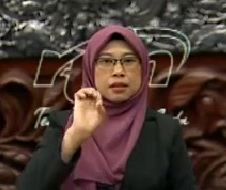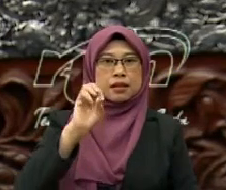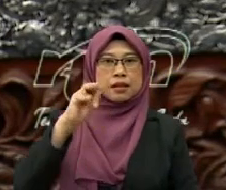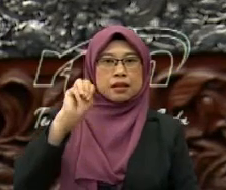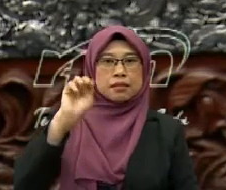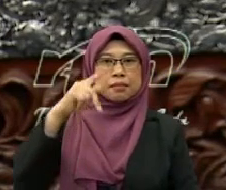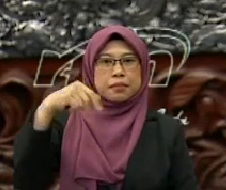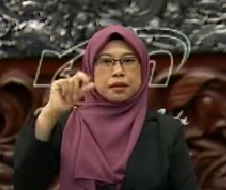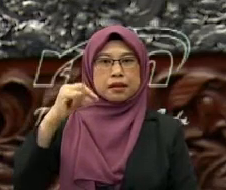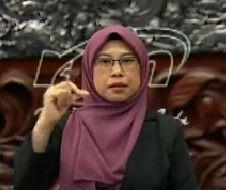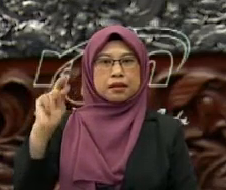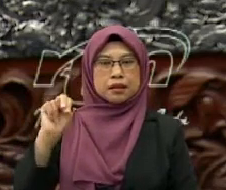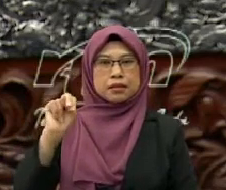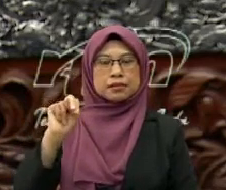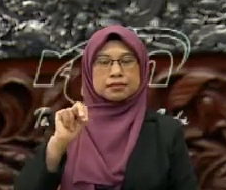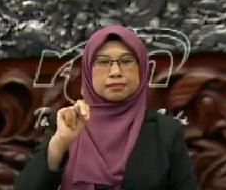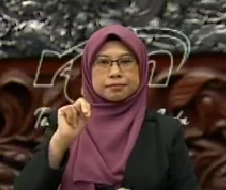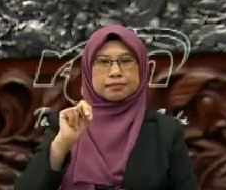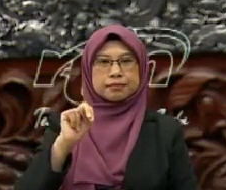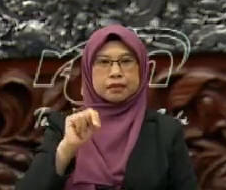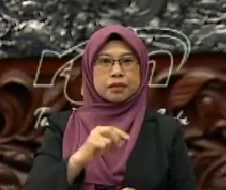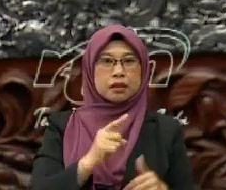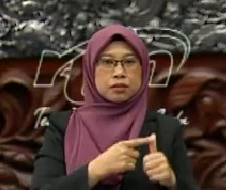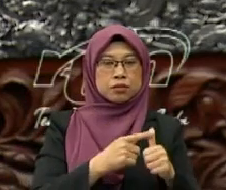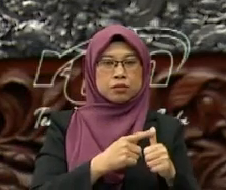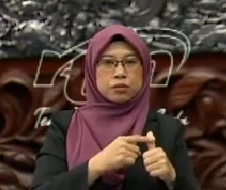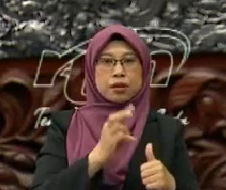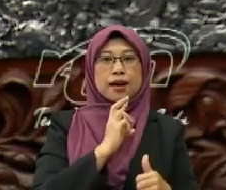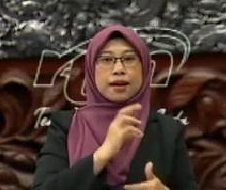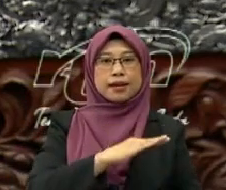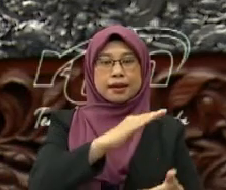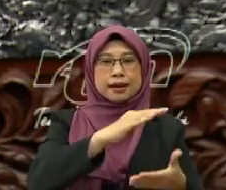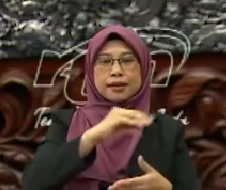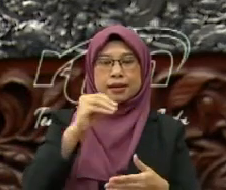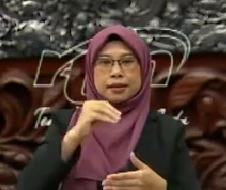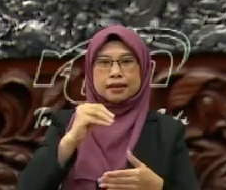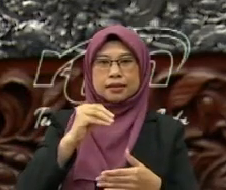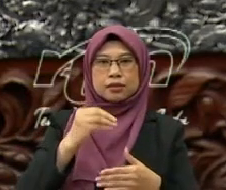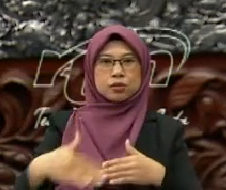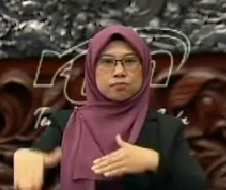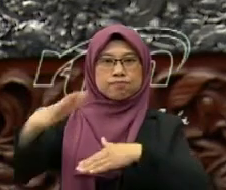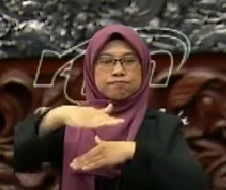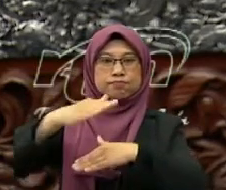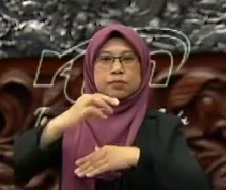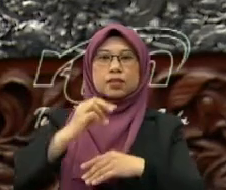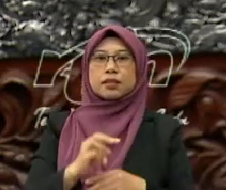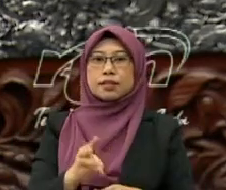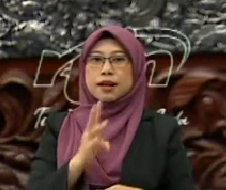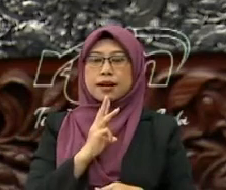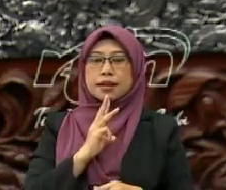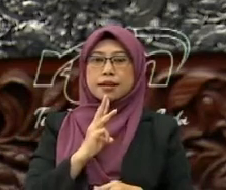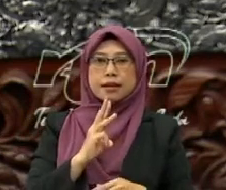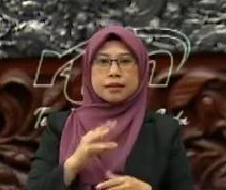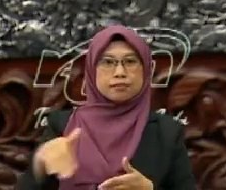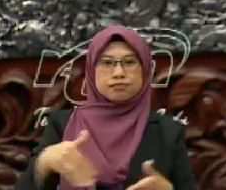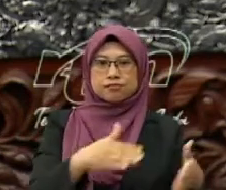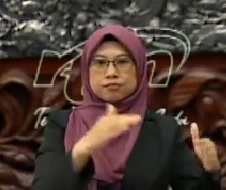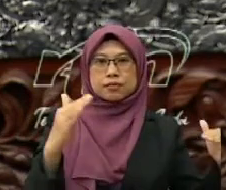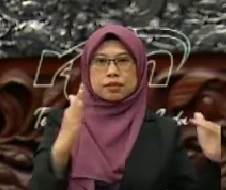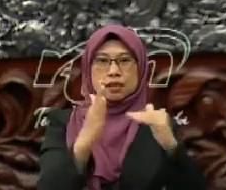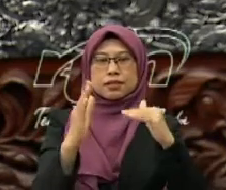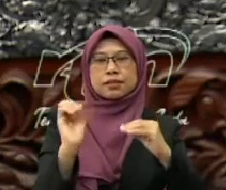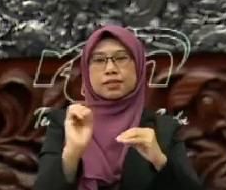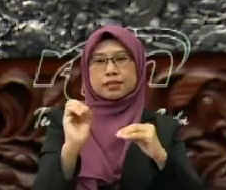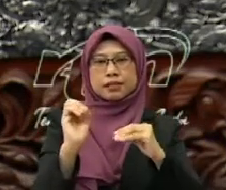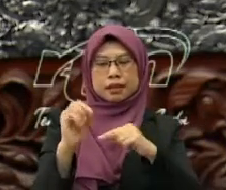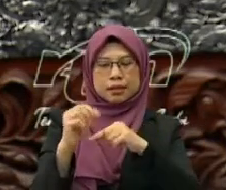yang dwifungsi satu bekal lain yang kedua tempatnya banjir kita laksanakan Diamlah kau eee di selango dan